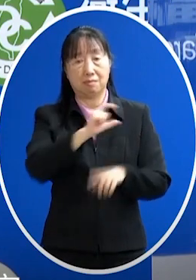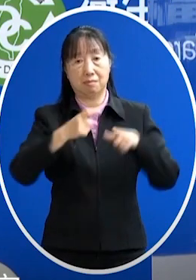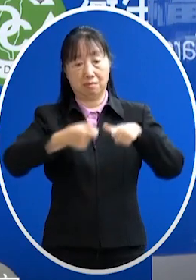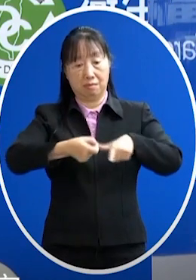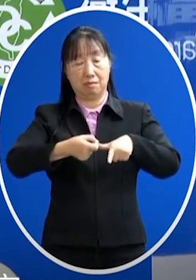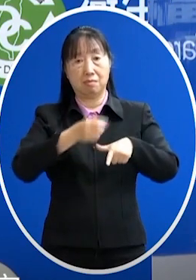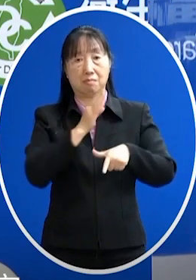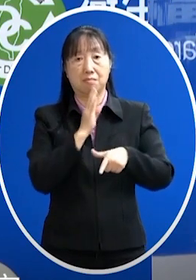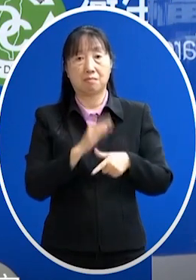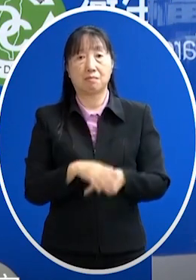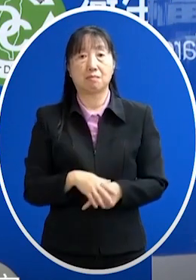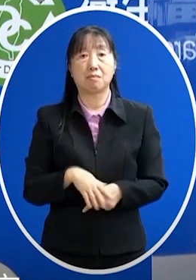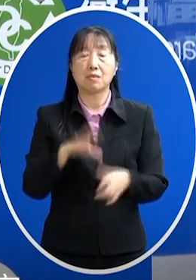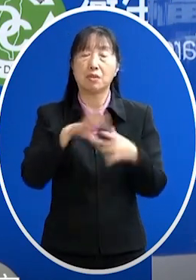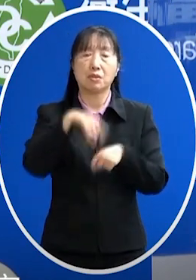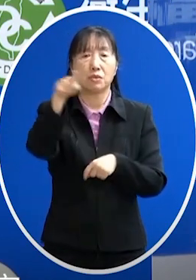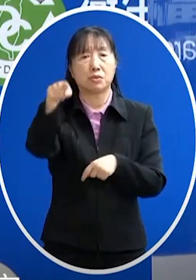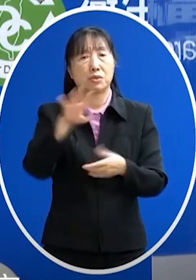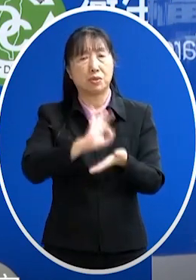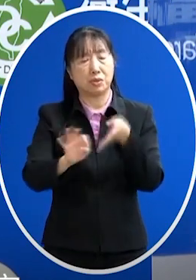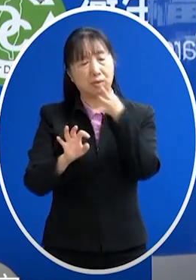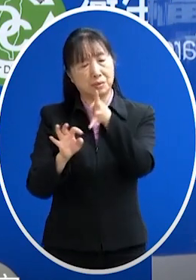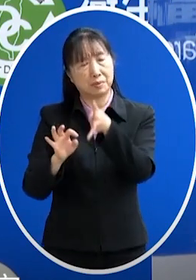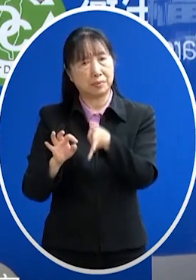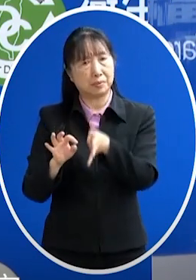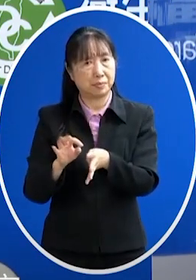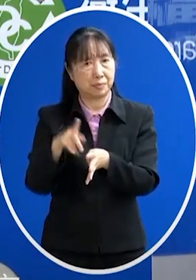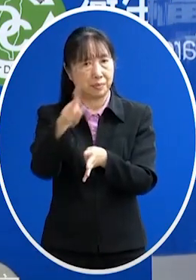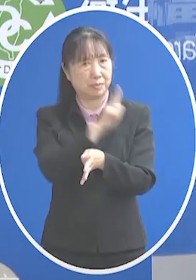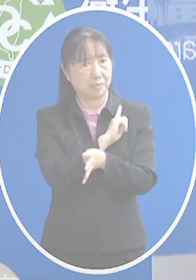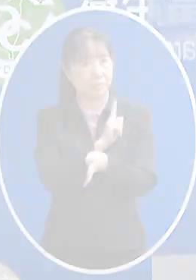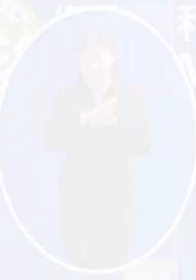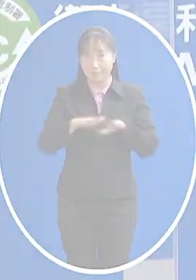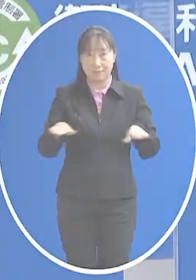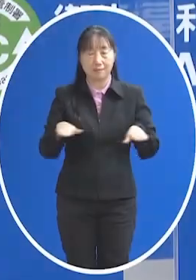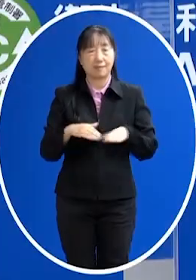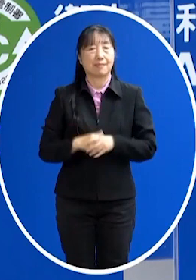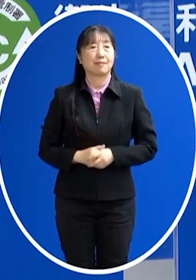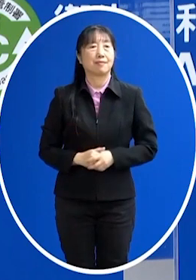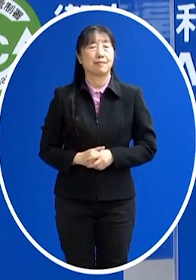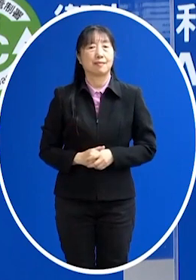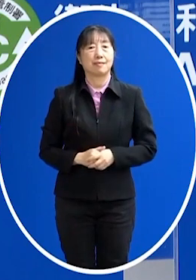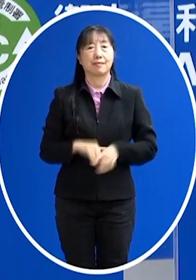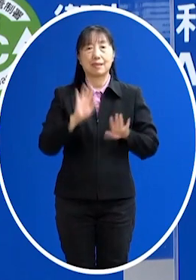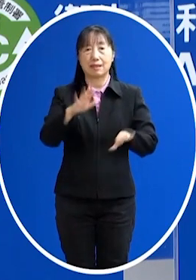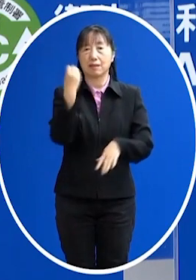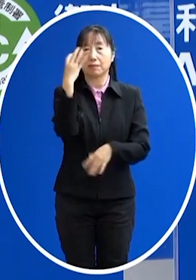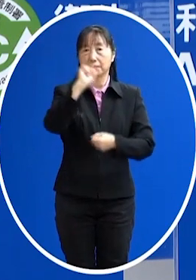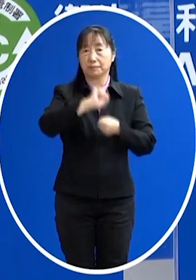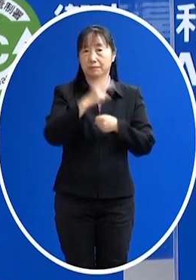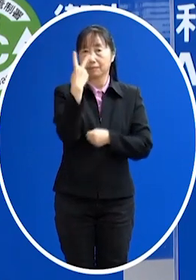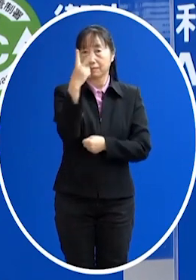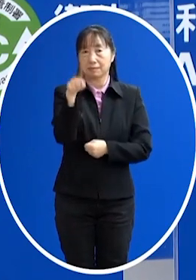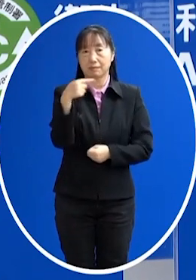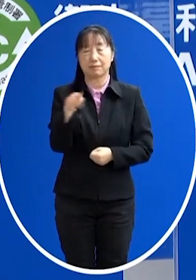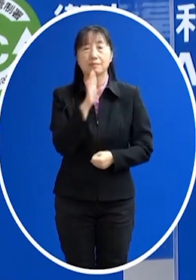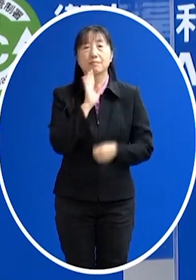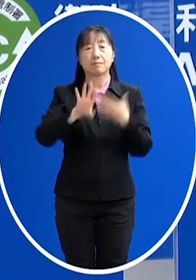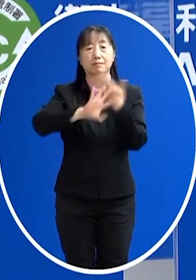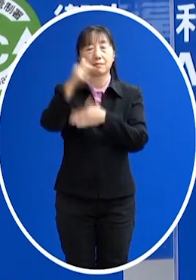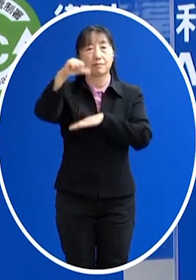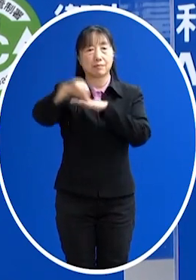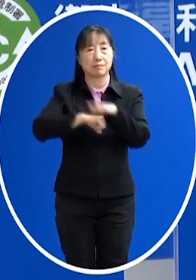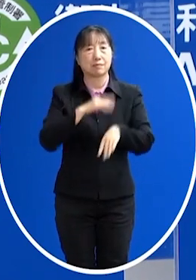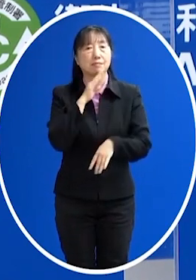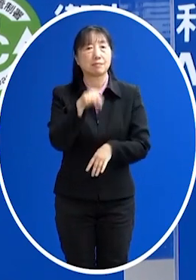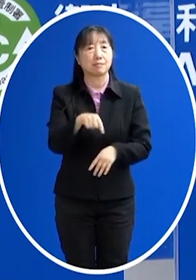的媒体人这样的一个形容用法是稍微有一点欠精准的哈。好，那我们今天有新增两例哈境外移入